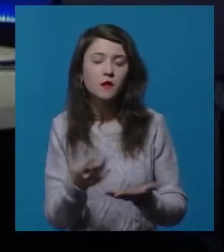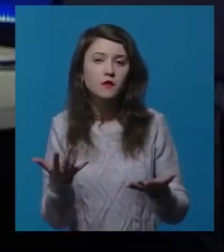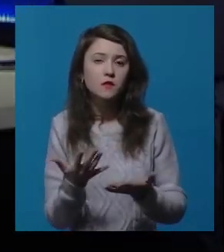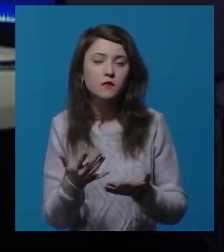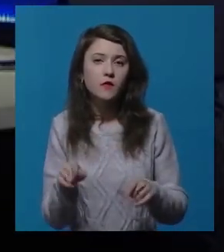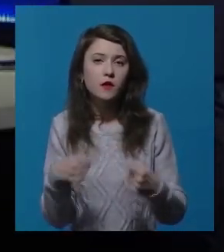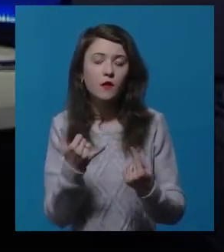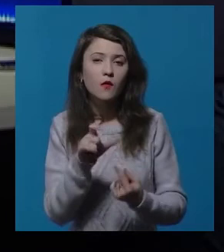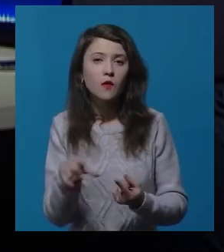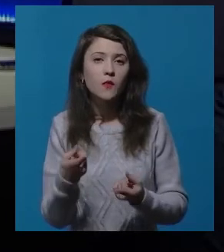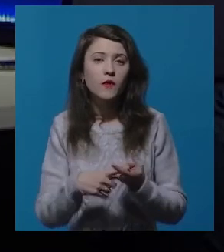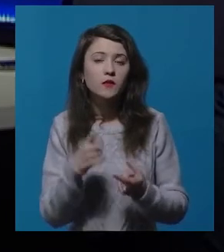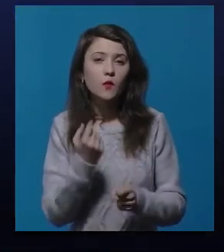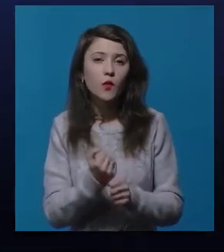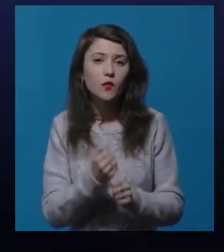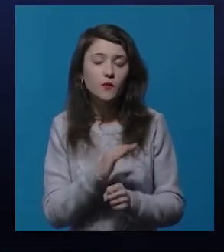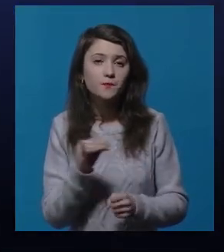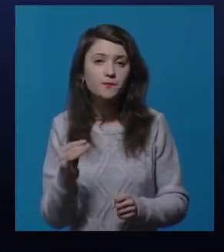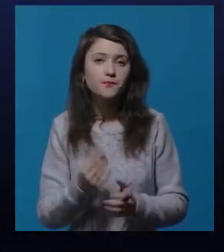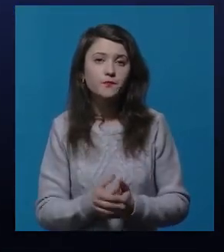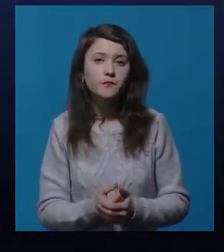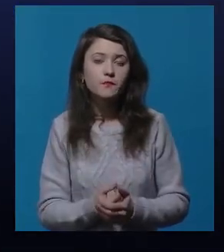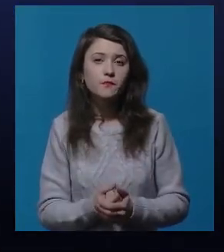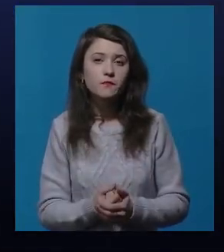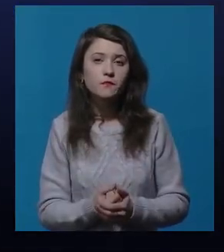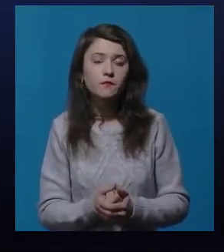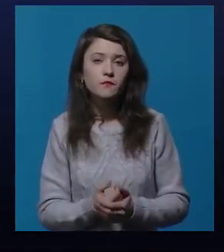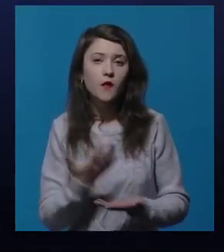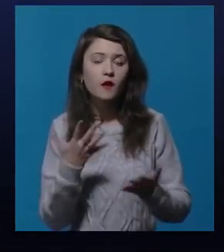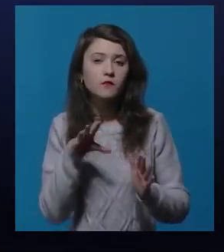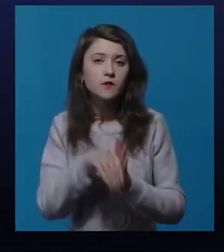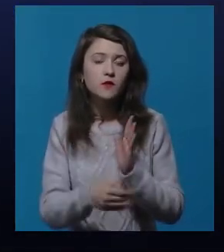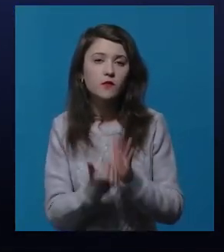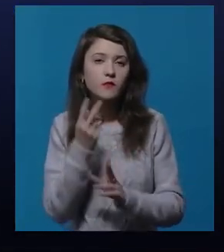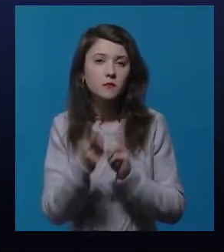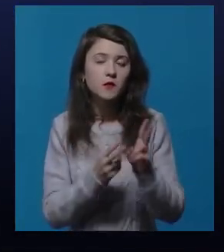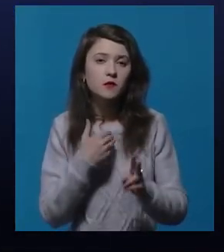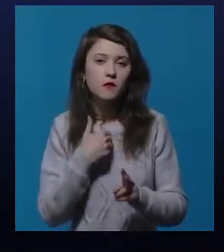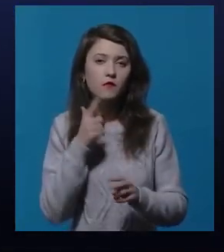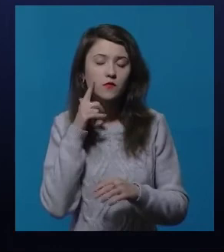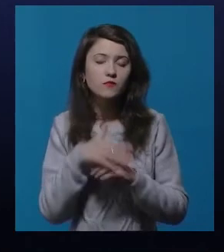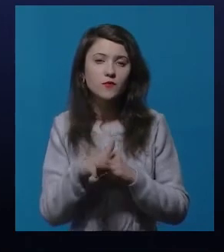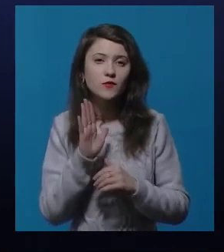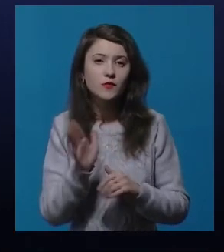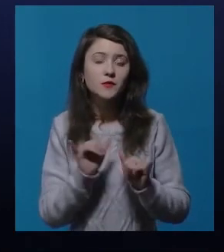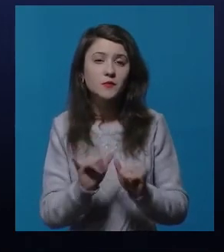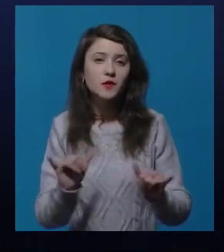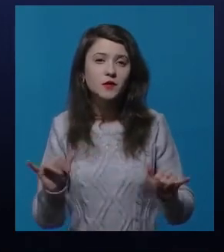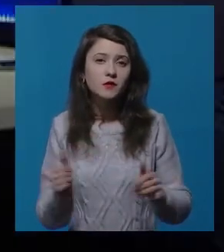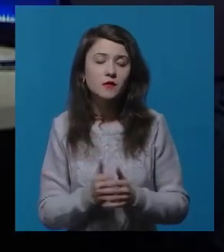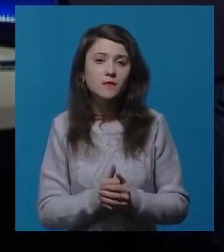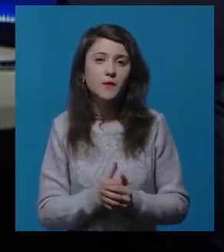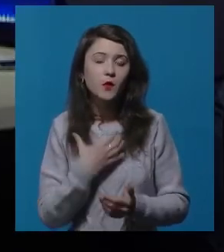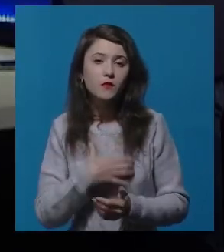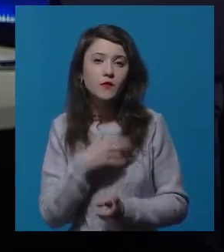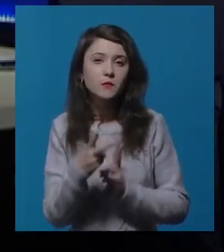пов'язані з роботою, але з прийняттям нових змін, я так розумію, вони збільшаться, тому що основною зміною, можна так